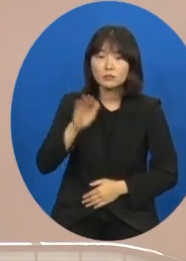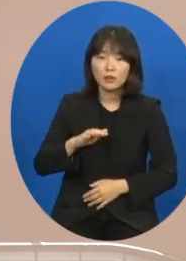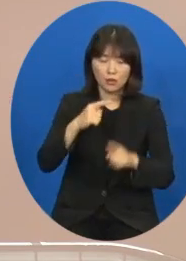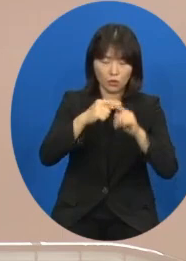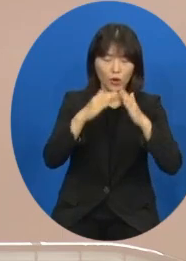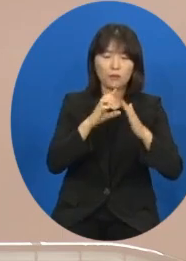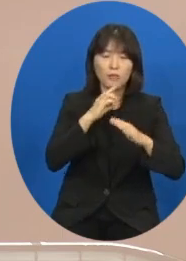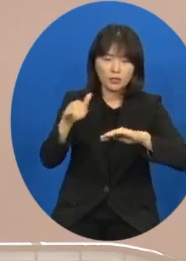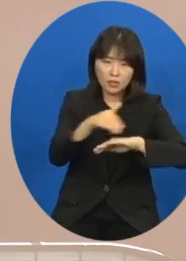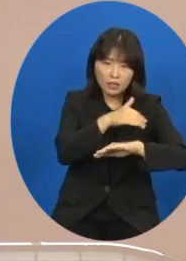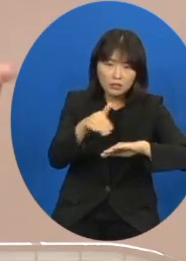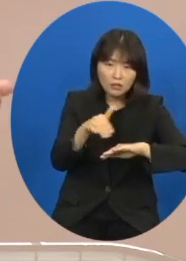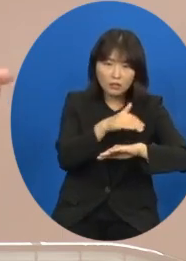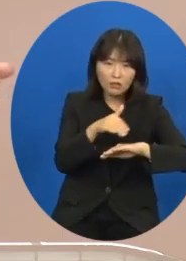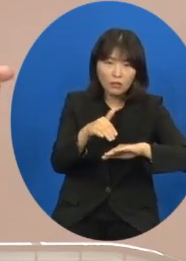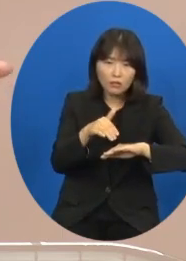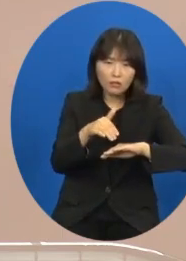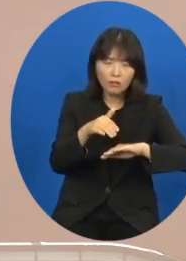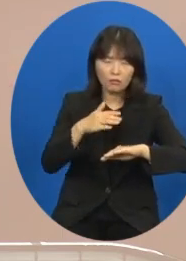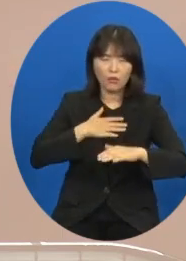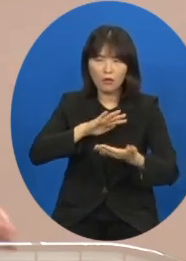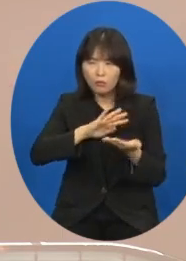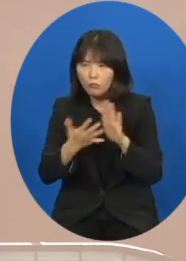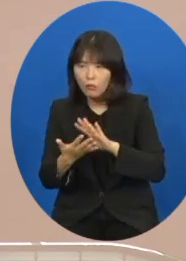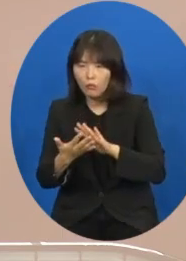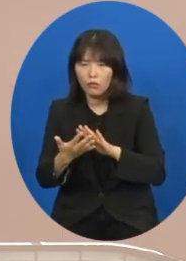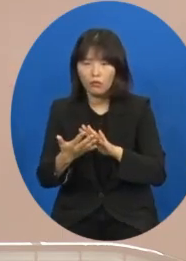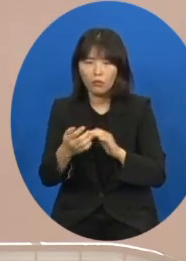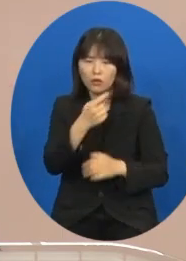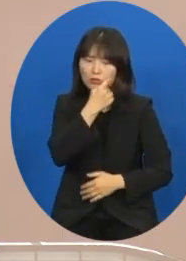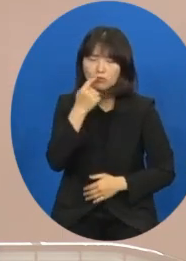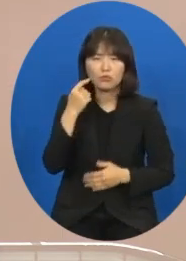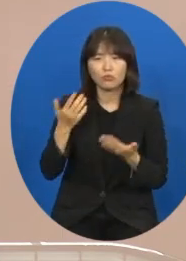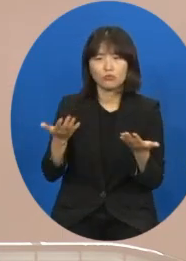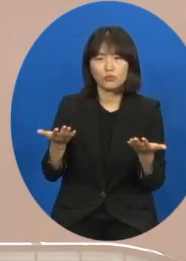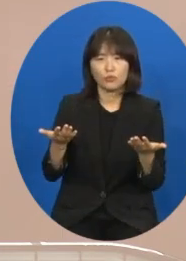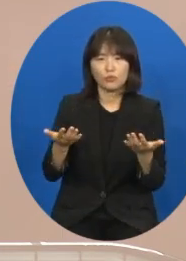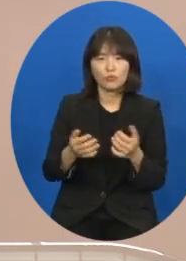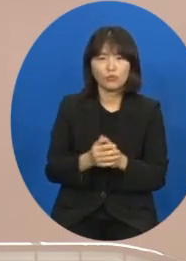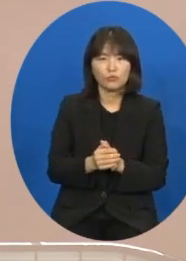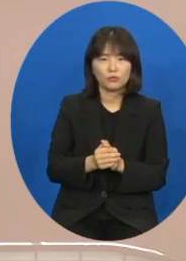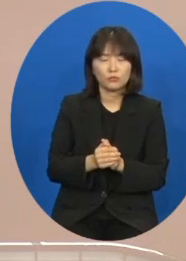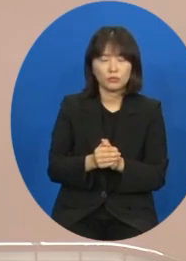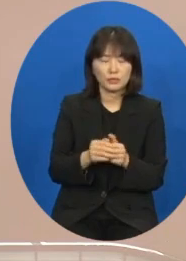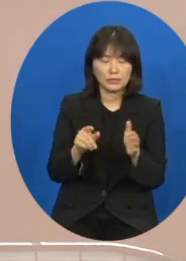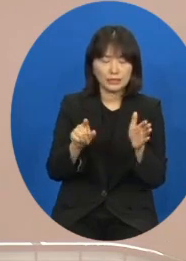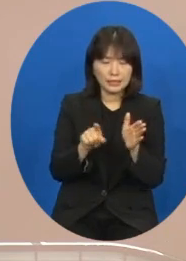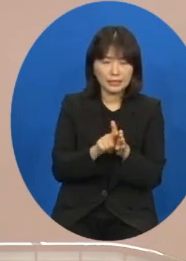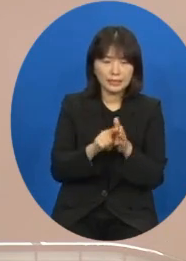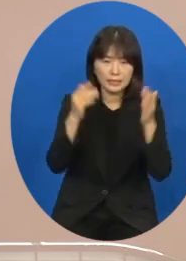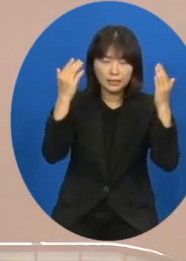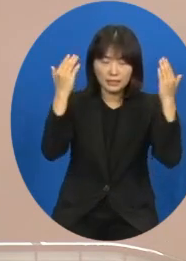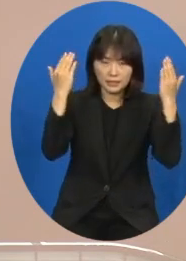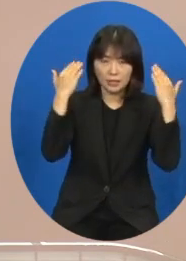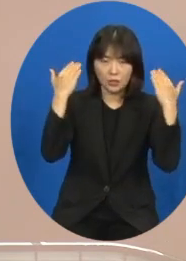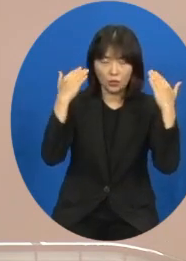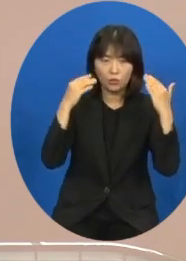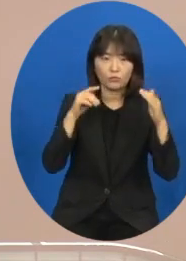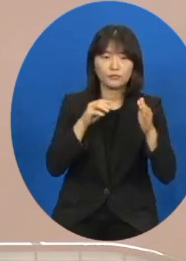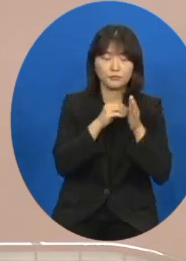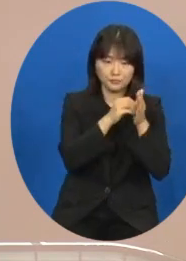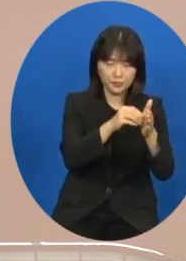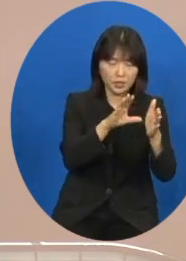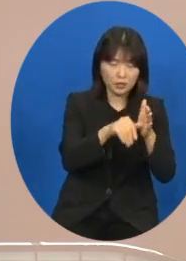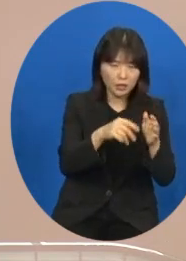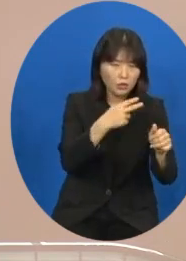다닌다고 제가 뭐 확 바뀐 증거가 없었어요. 게다가 신학교 들어갔더니 교수님이 다 자기